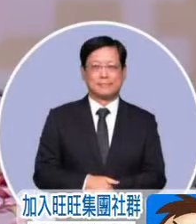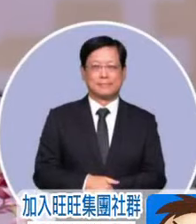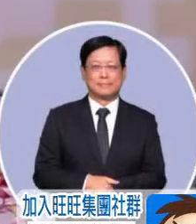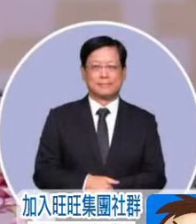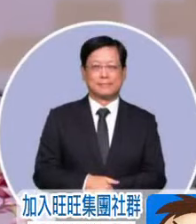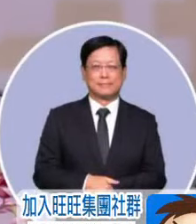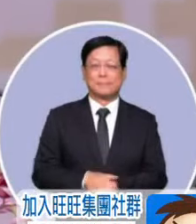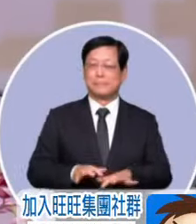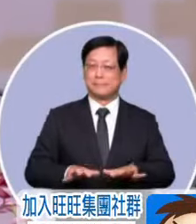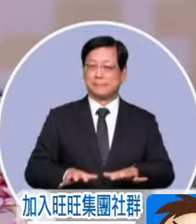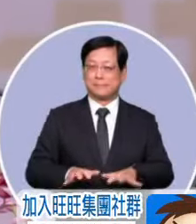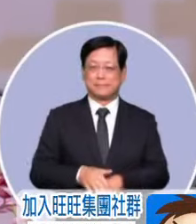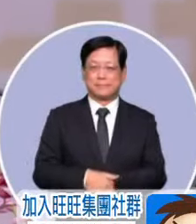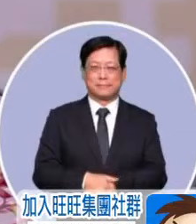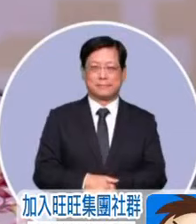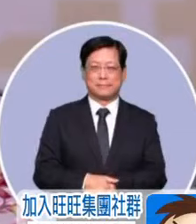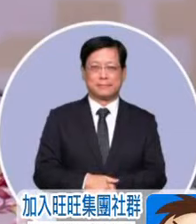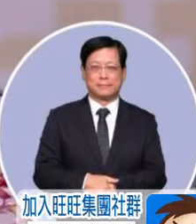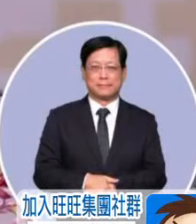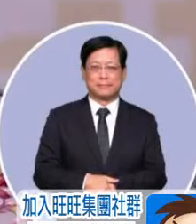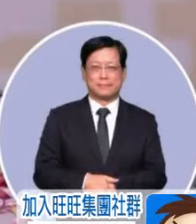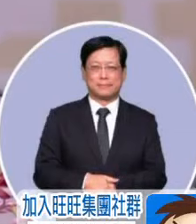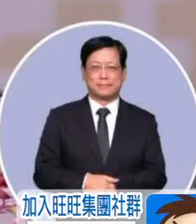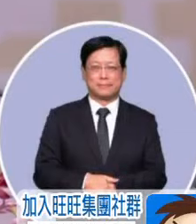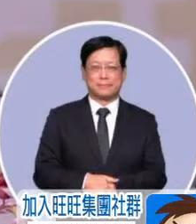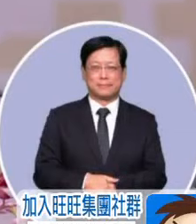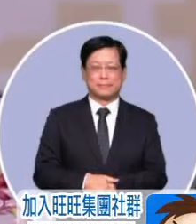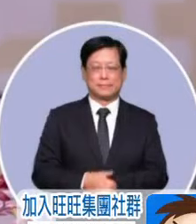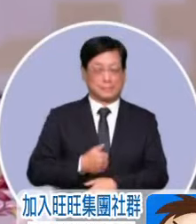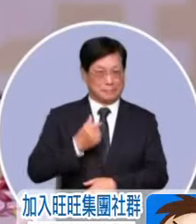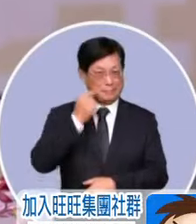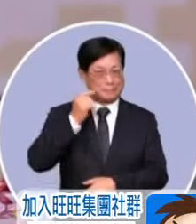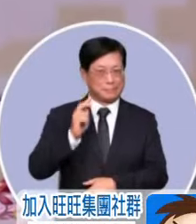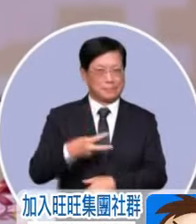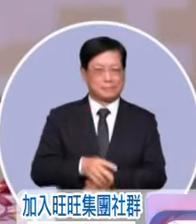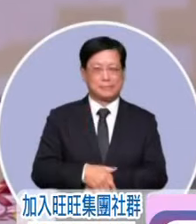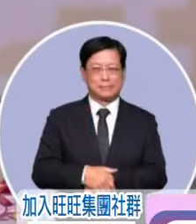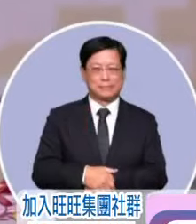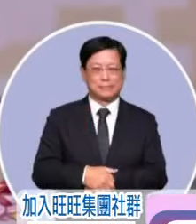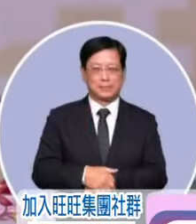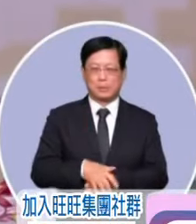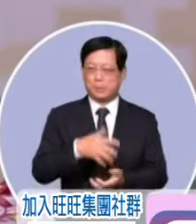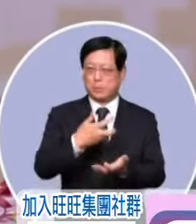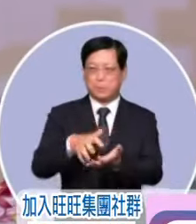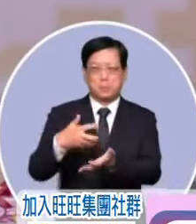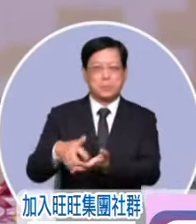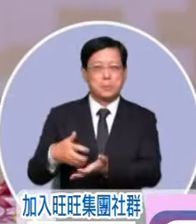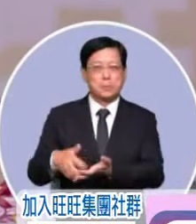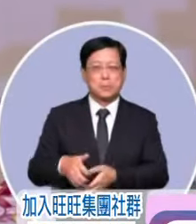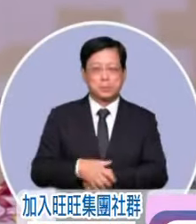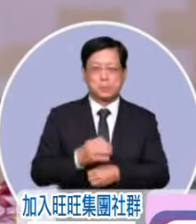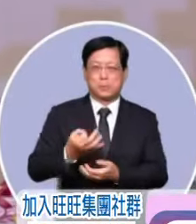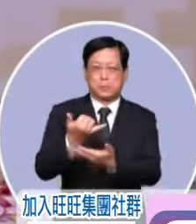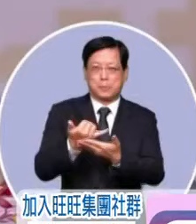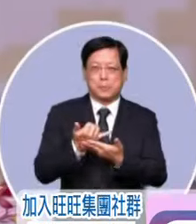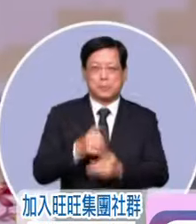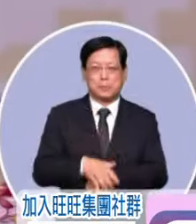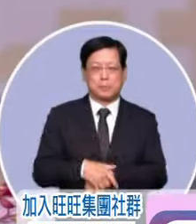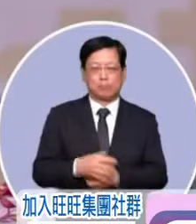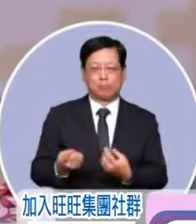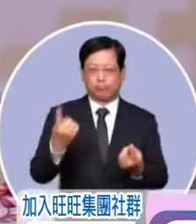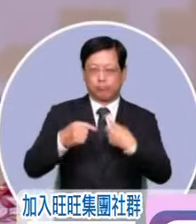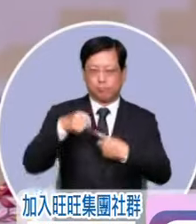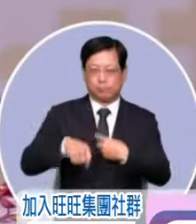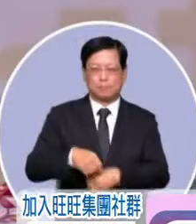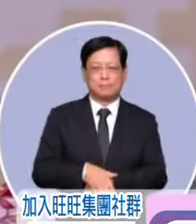信，那而且你要能够感染到现场听的人，那赖清德给人